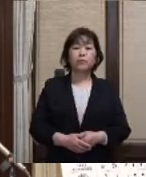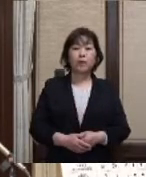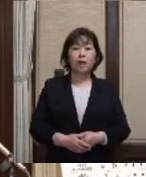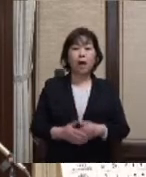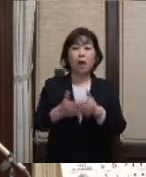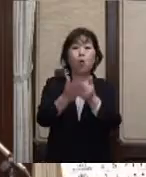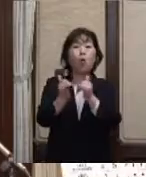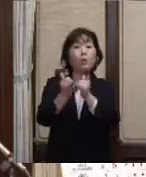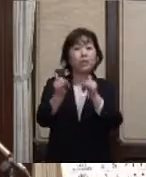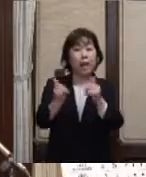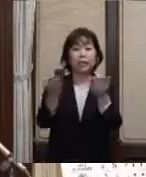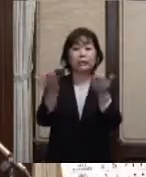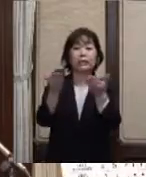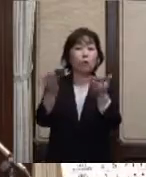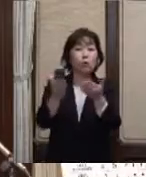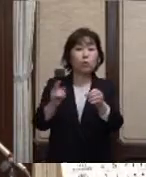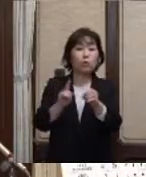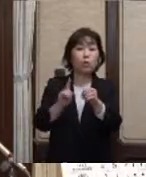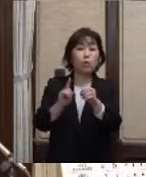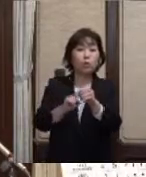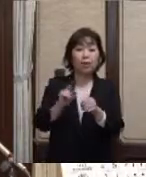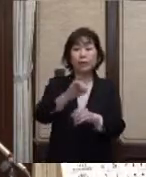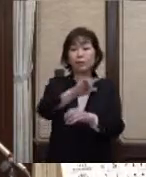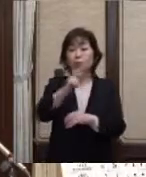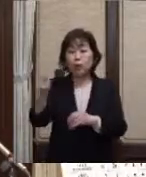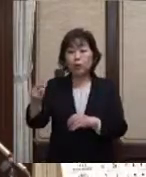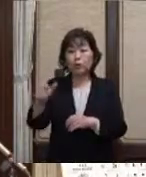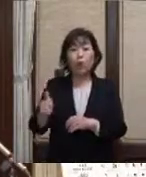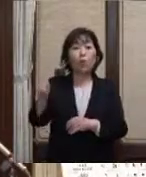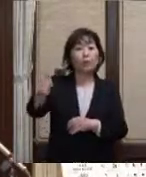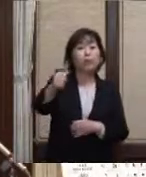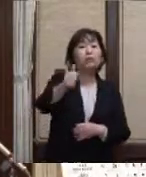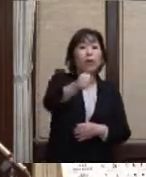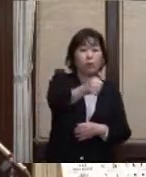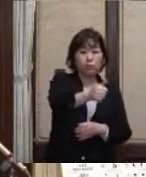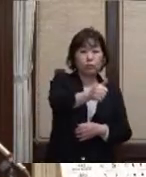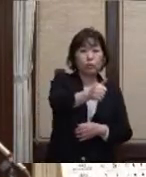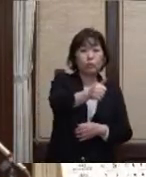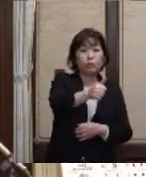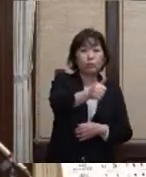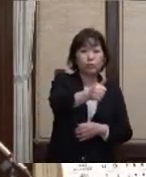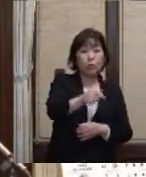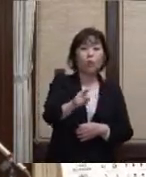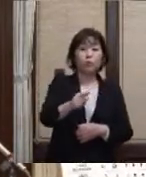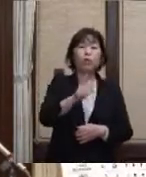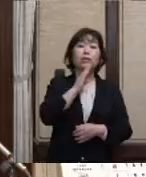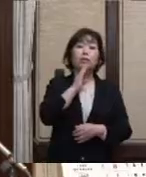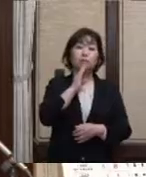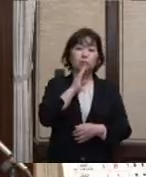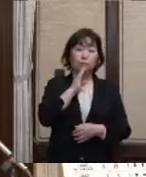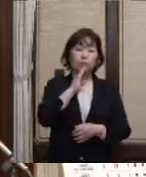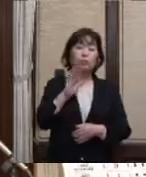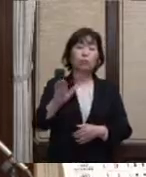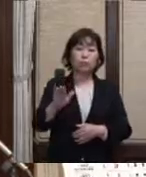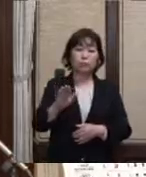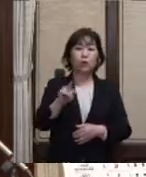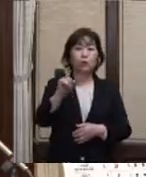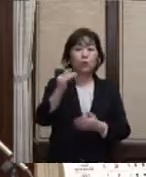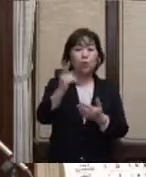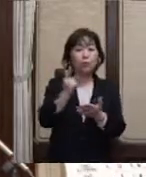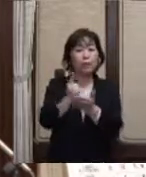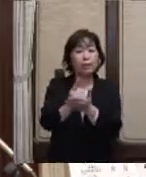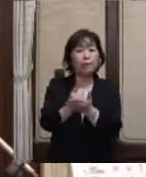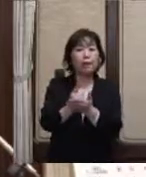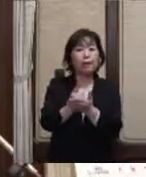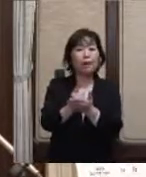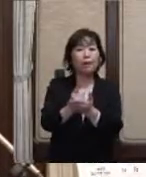保護者の方が仕事のためにね、いろんな地域を移動されている、ことは事実なんですが、そのことのみをも